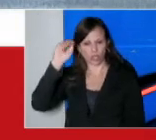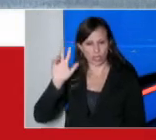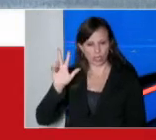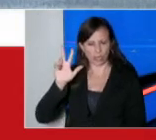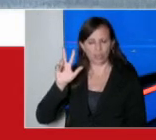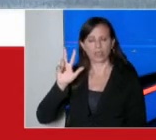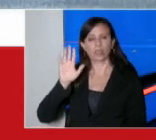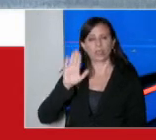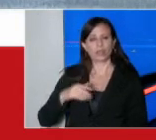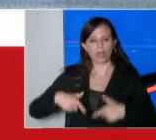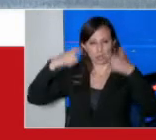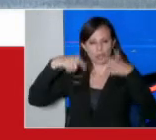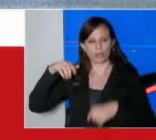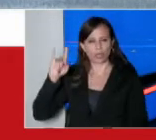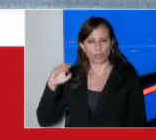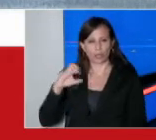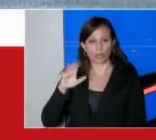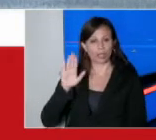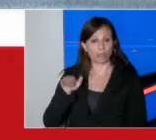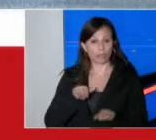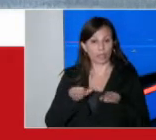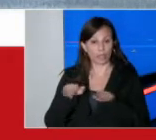הרמן, וגם ברכה,